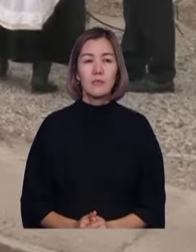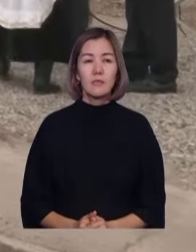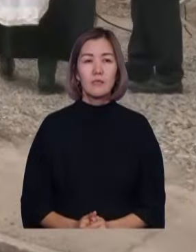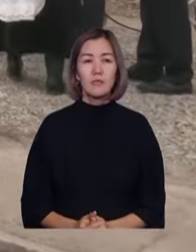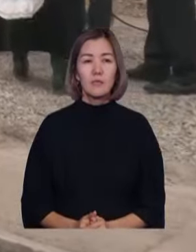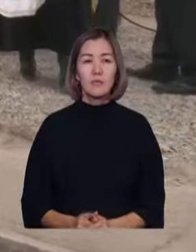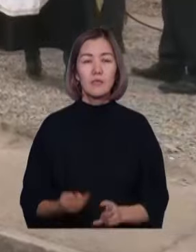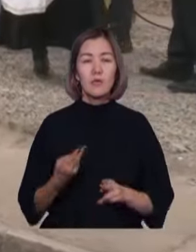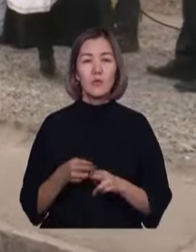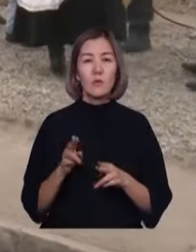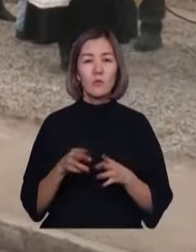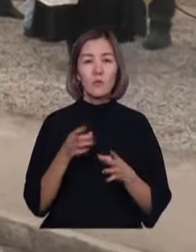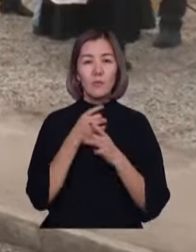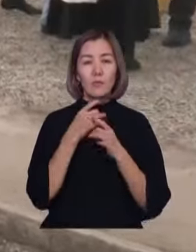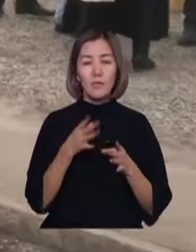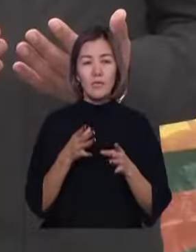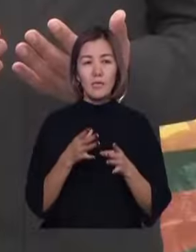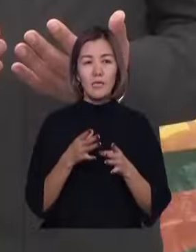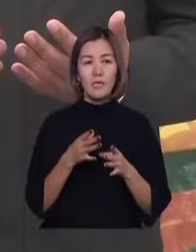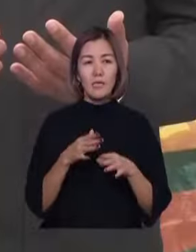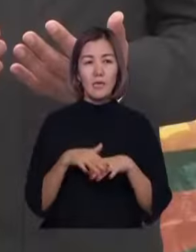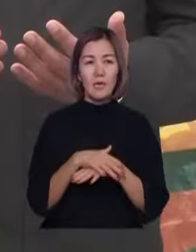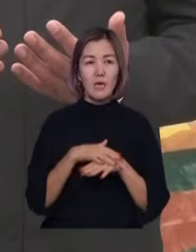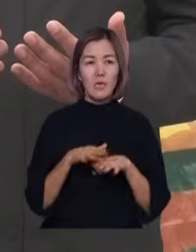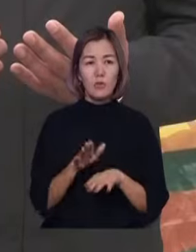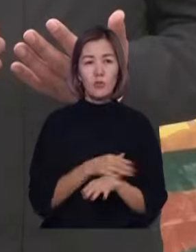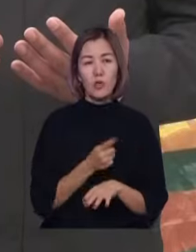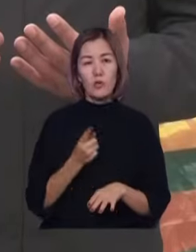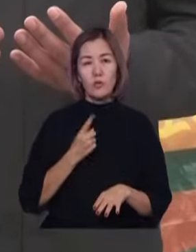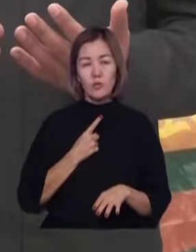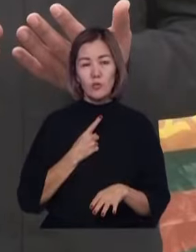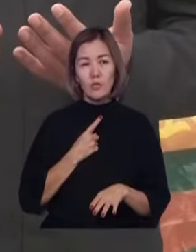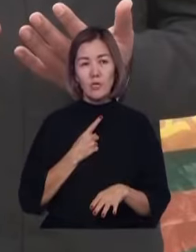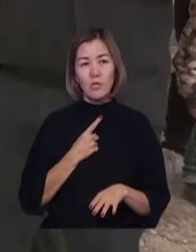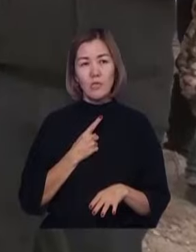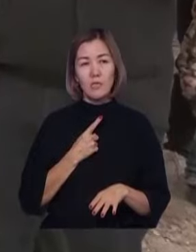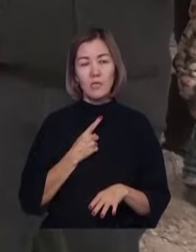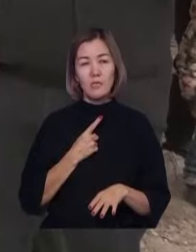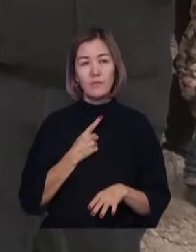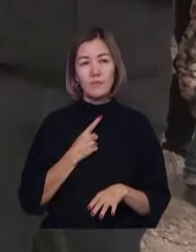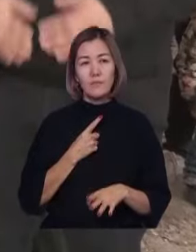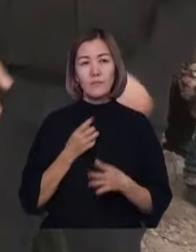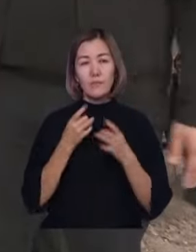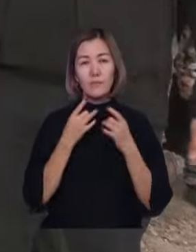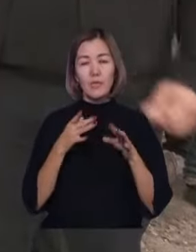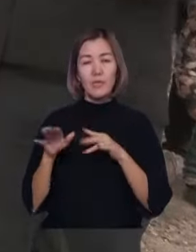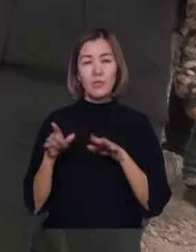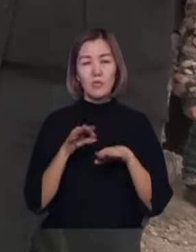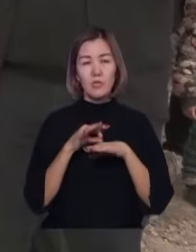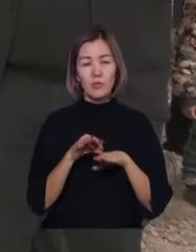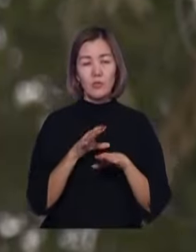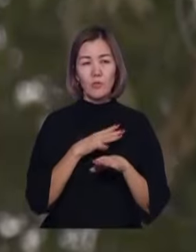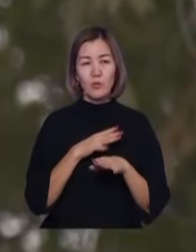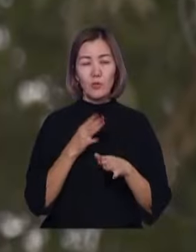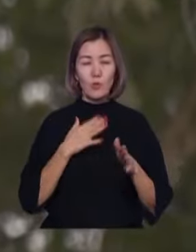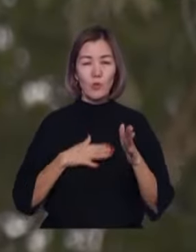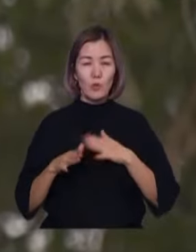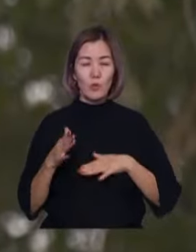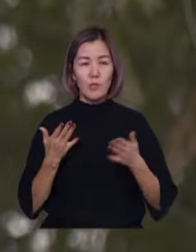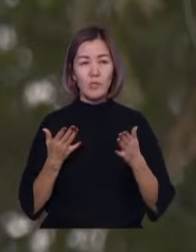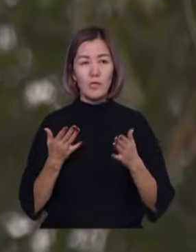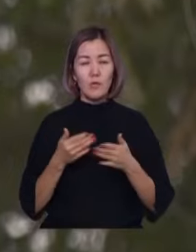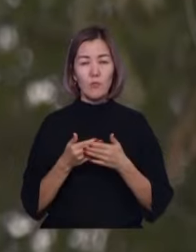Осы бір мерейлі сәтті Жетісу ауылының тұрғындары көптен күтті. Алау жағылып, шашуын шашты. Айнала көтеріңкі көңіл күйге толды.